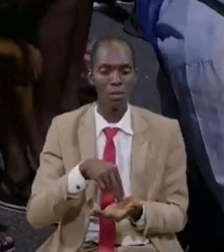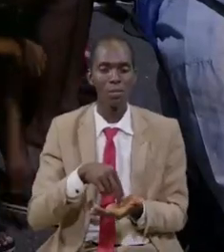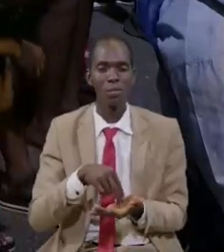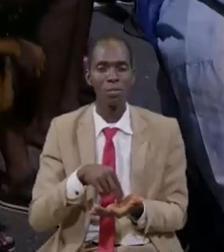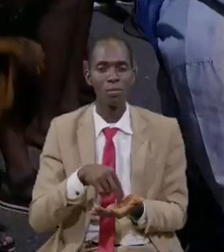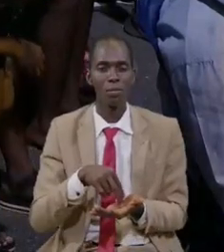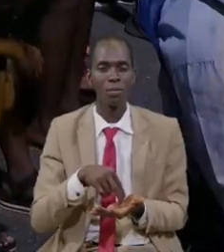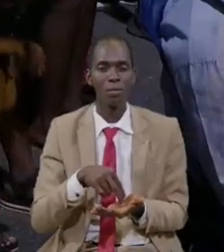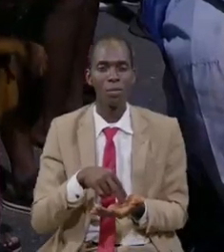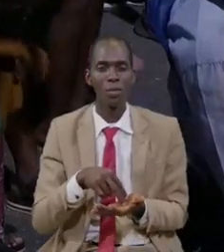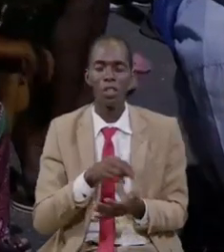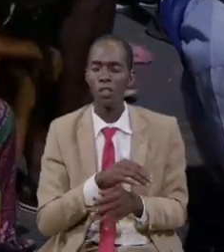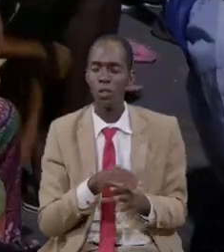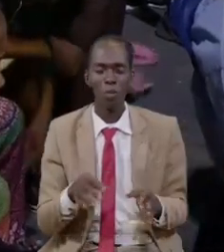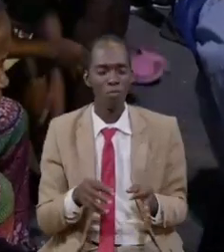Ne tarde pas.